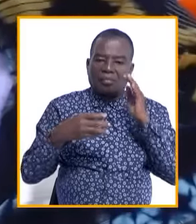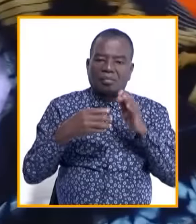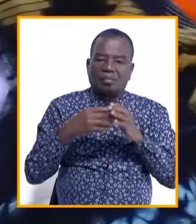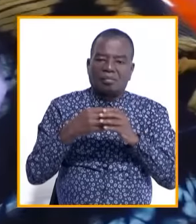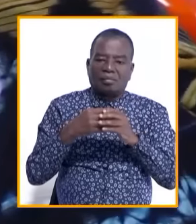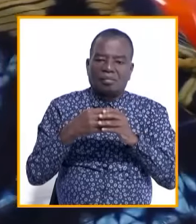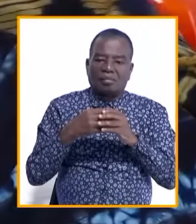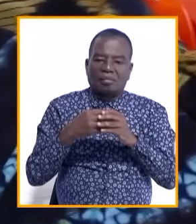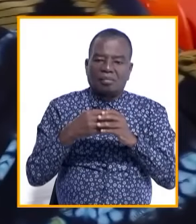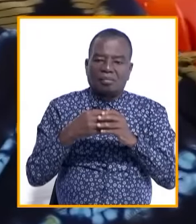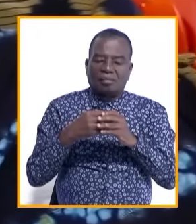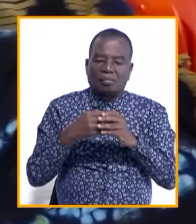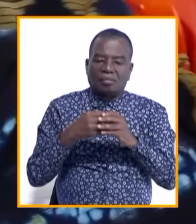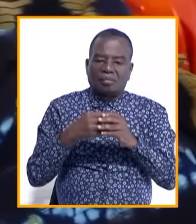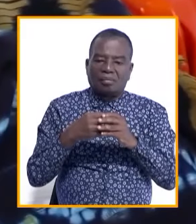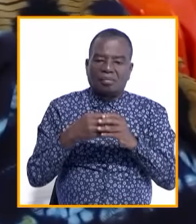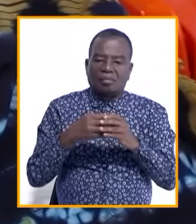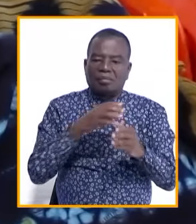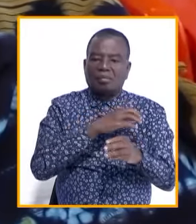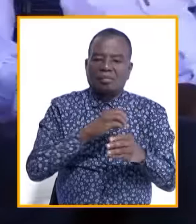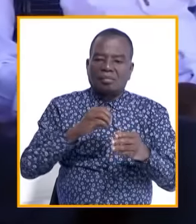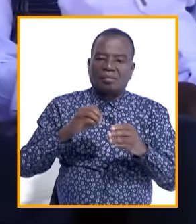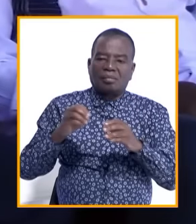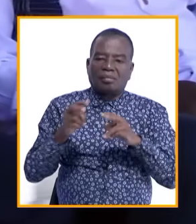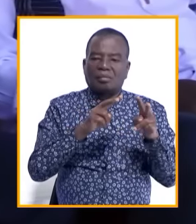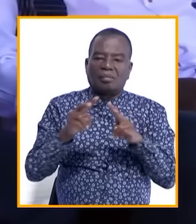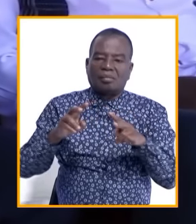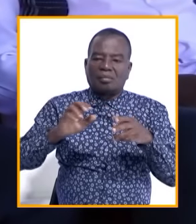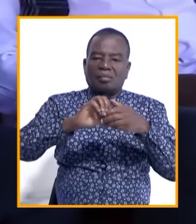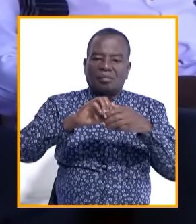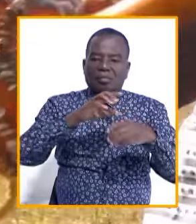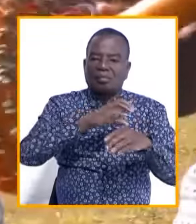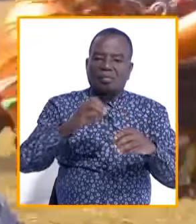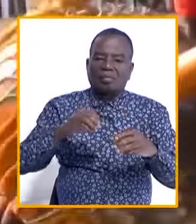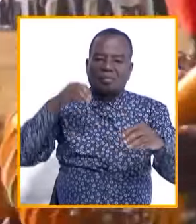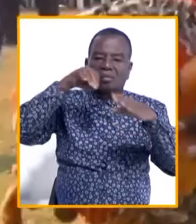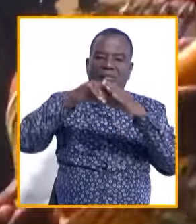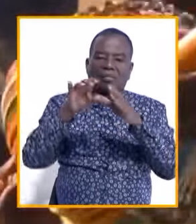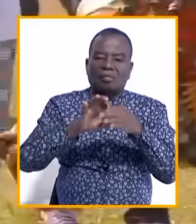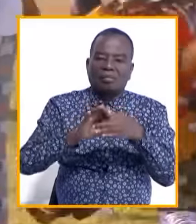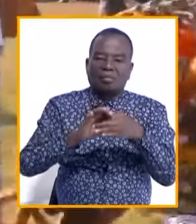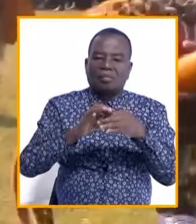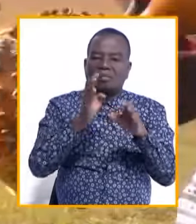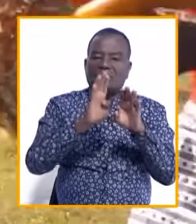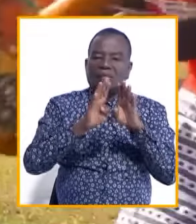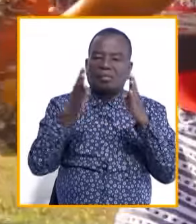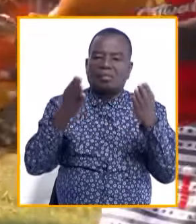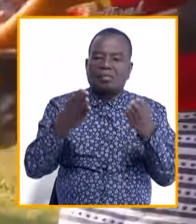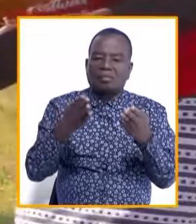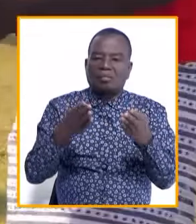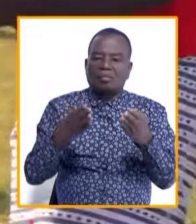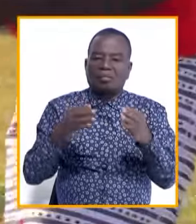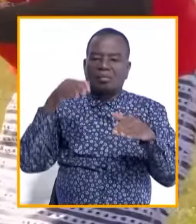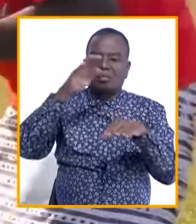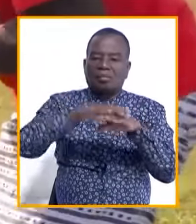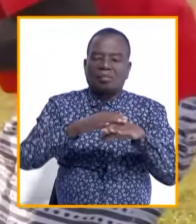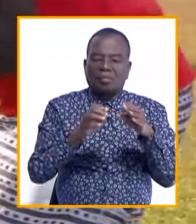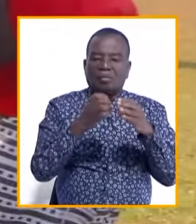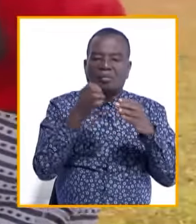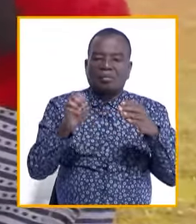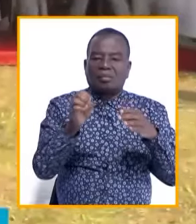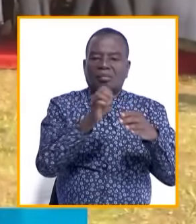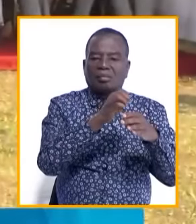domaine déterminant de notre avenir. Le Tchindan Festival, par ailleurs facteur de cohésion et d'intégration, s'ouvre